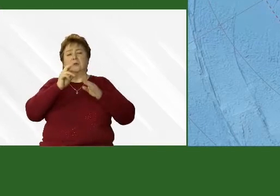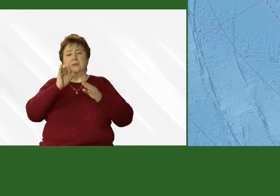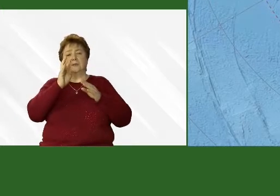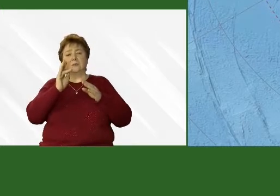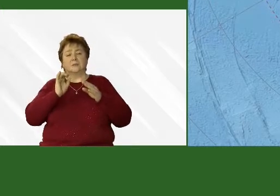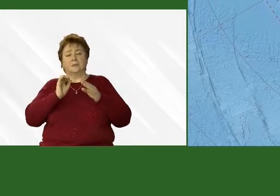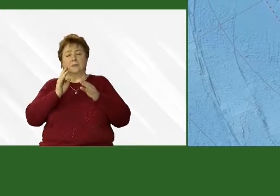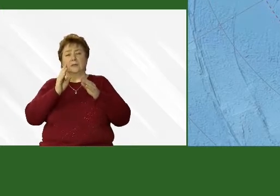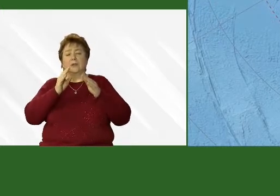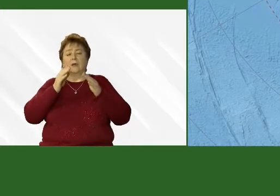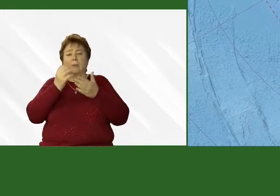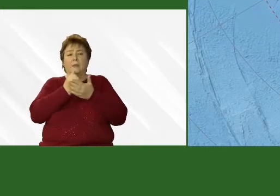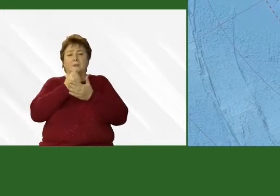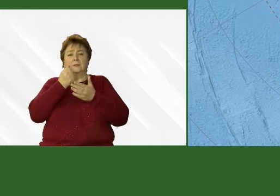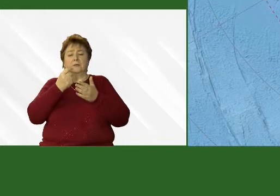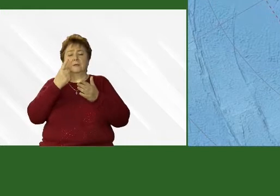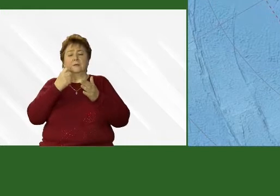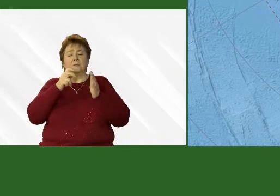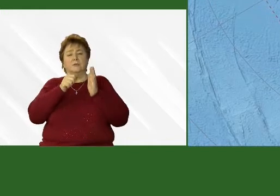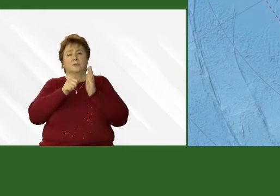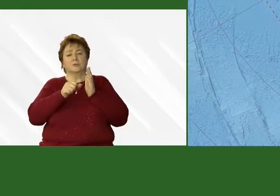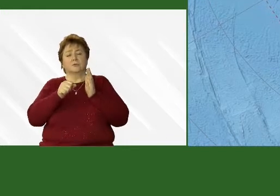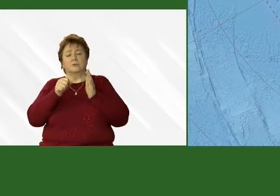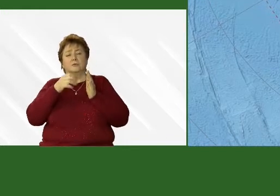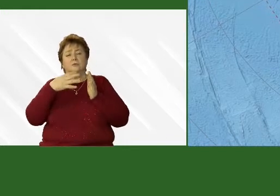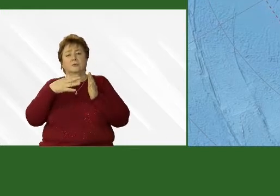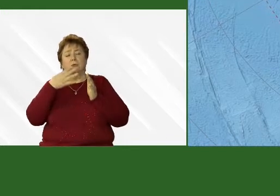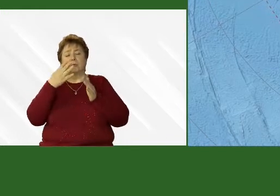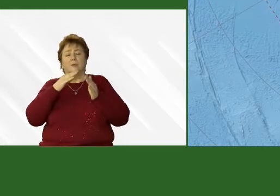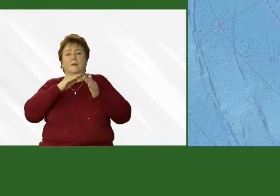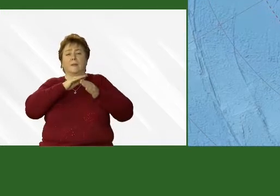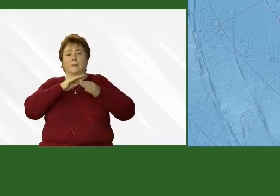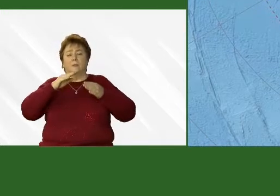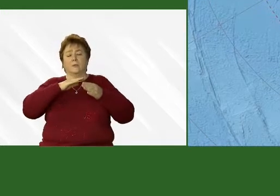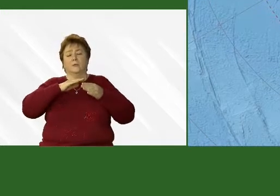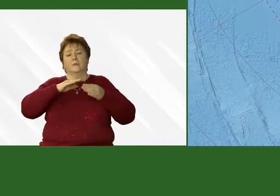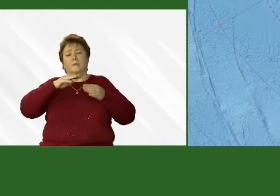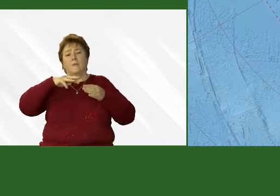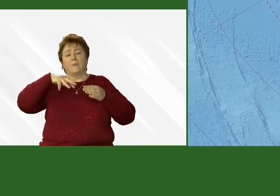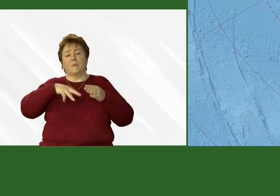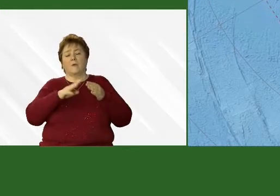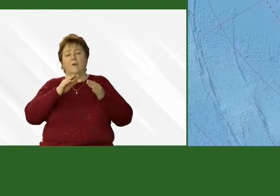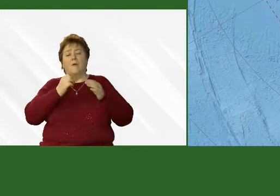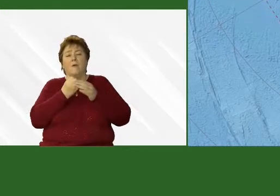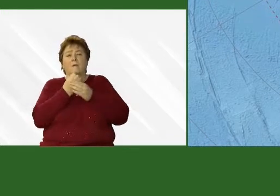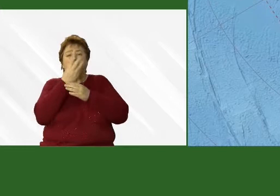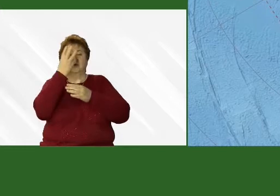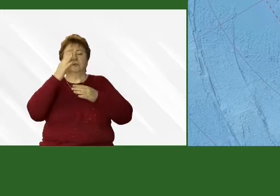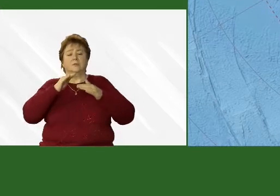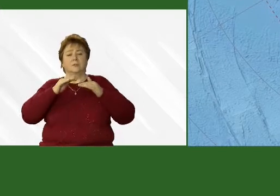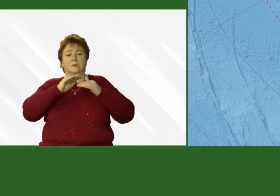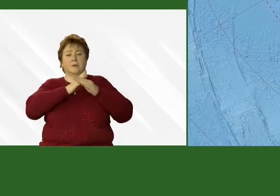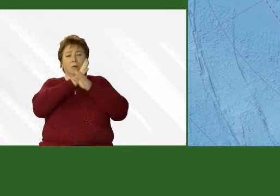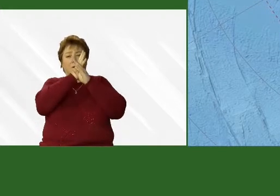Кристенсена достигает 1640 метров над уровнем моря. Это вершина вулканического массива,